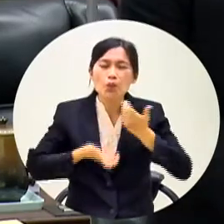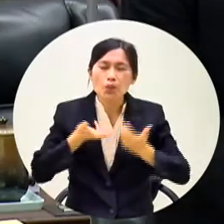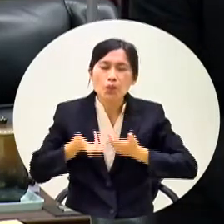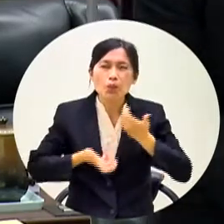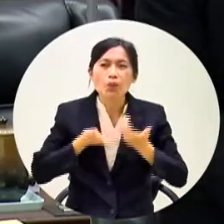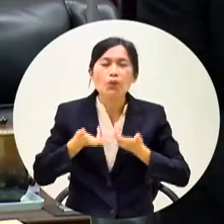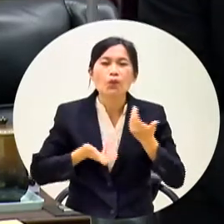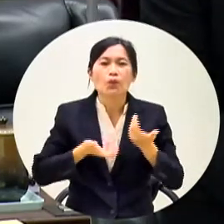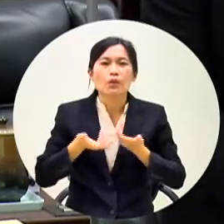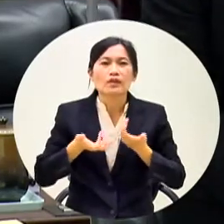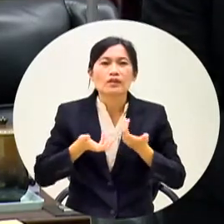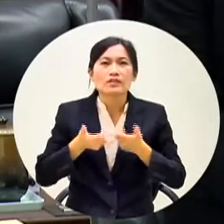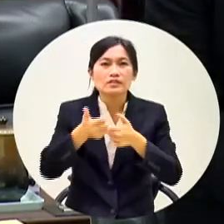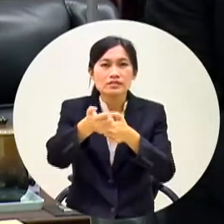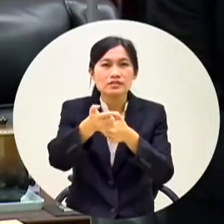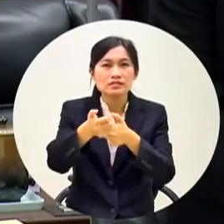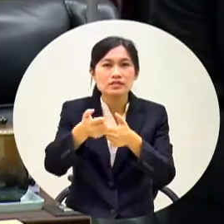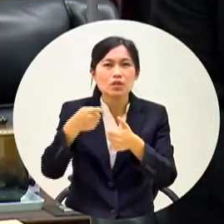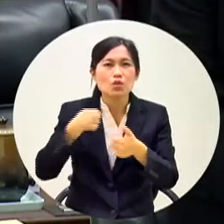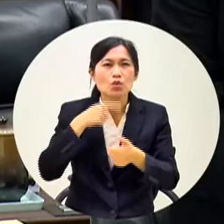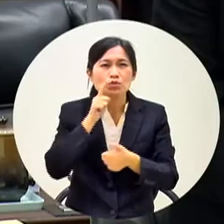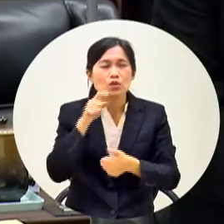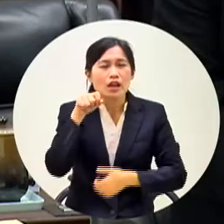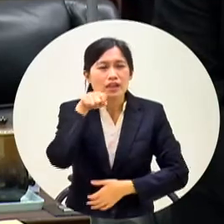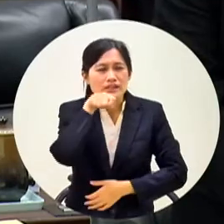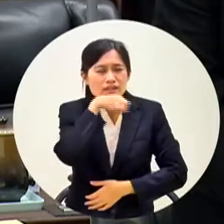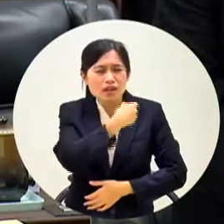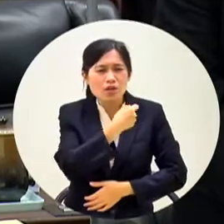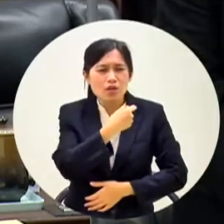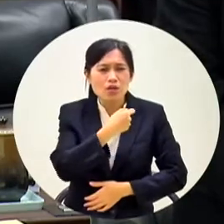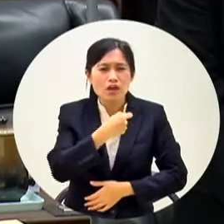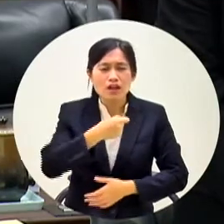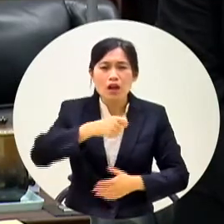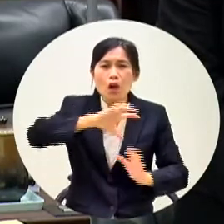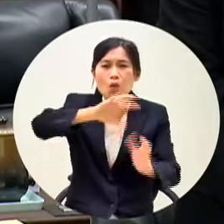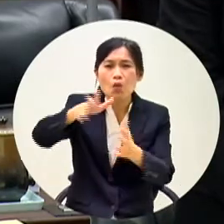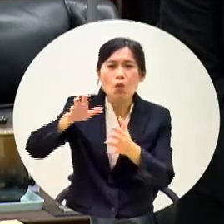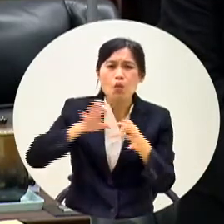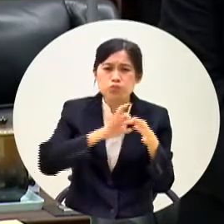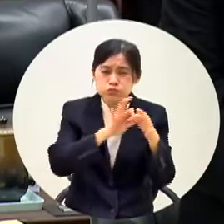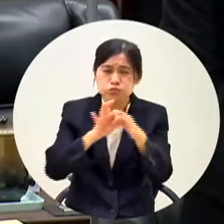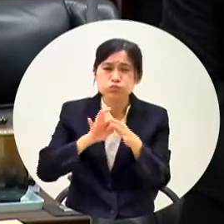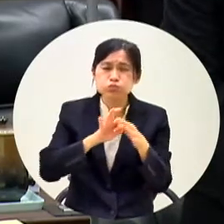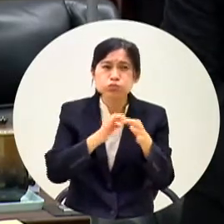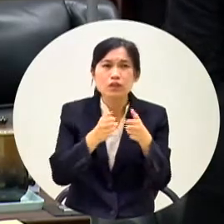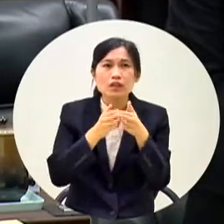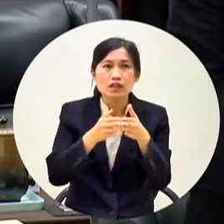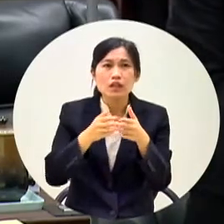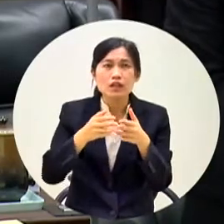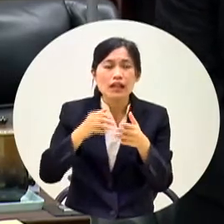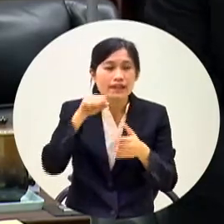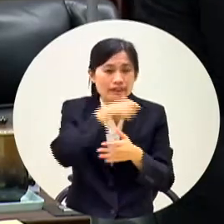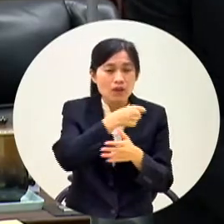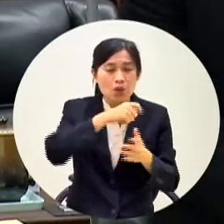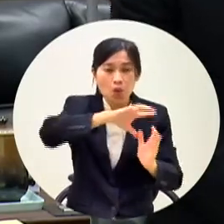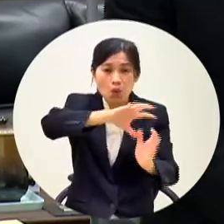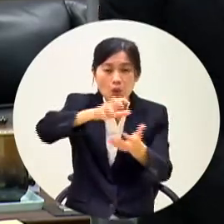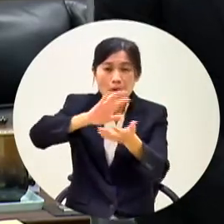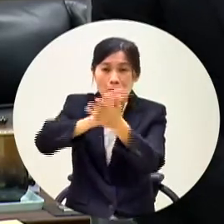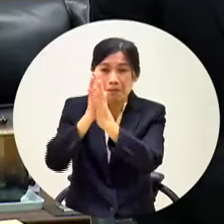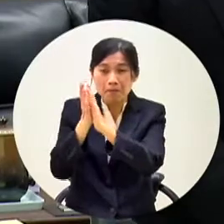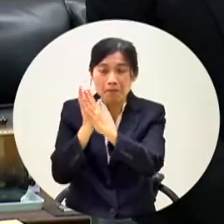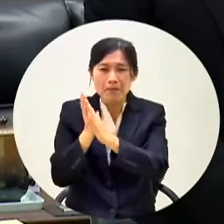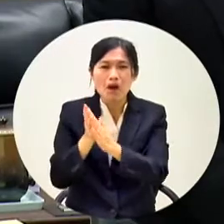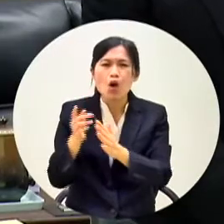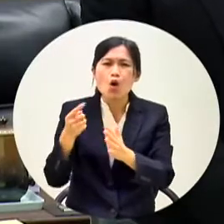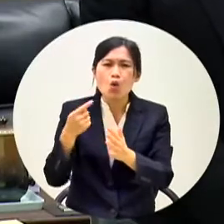提到说，台湾呢不能置国际事务于世外。其实台湾一直在整个全球的局势变化里面都扮演一个非